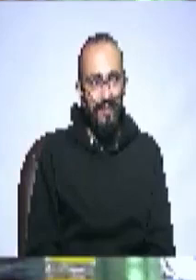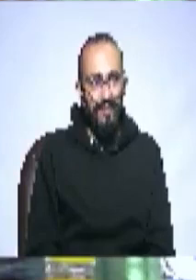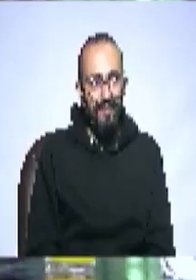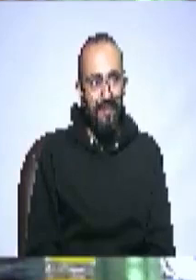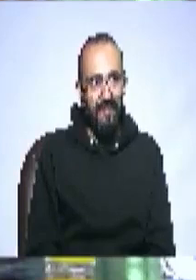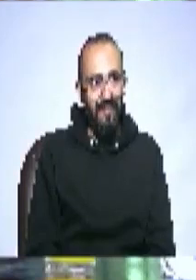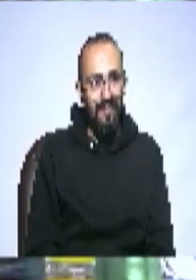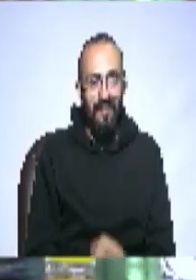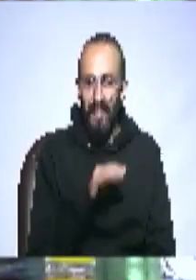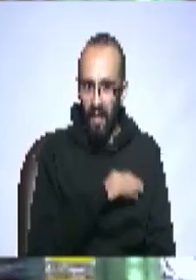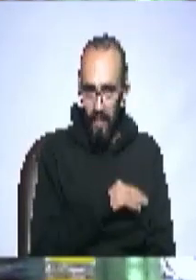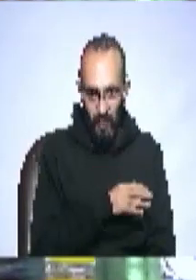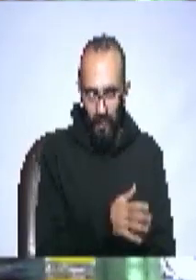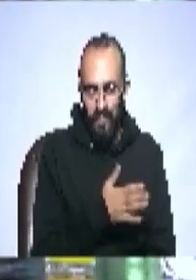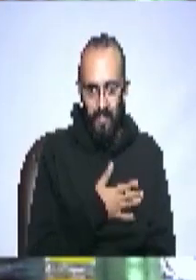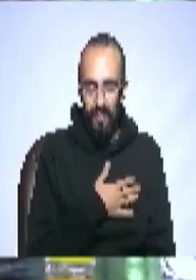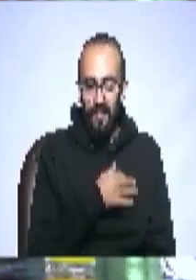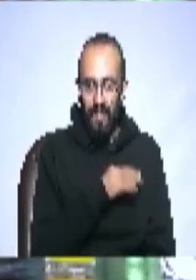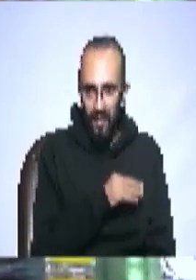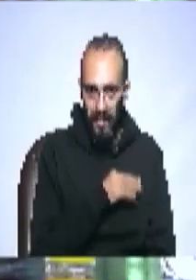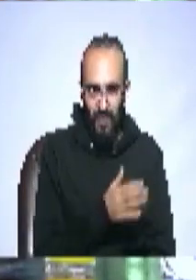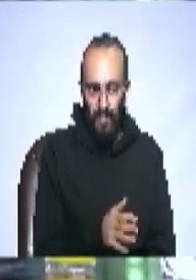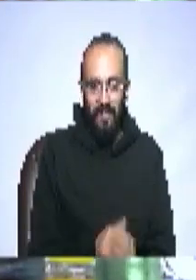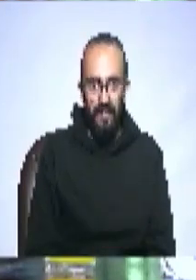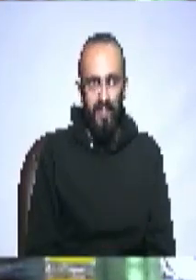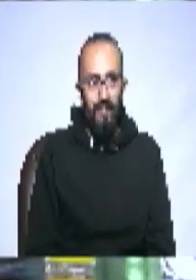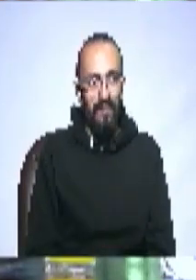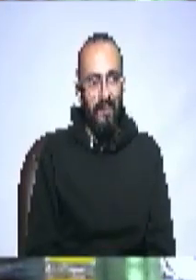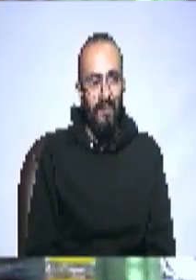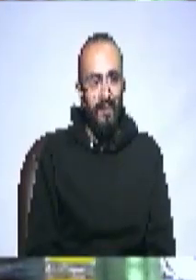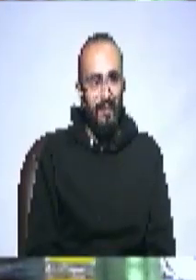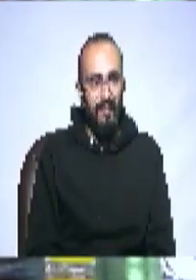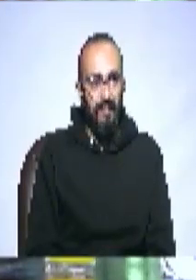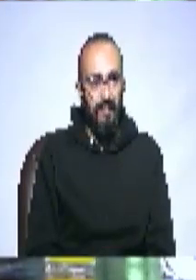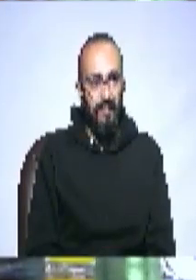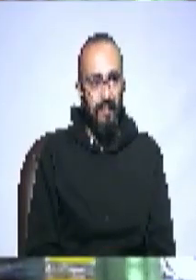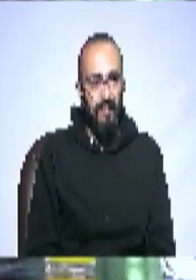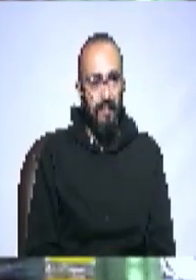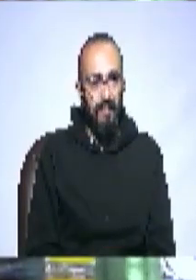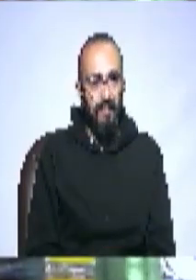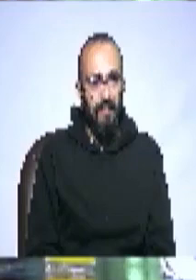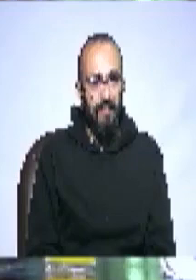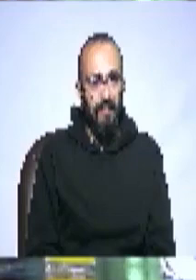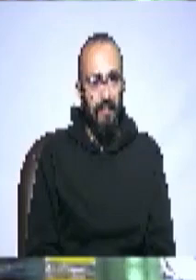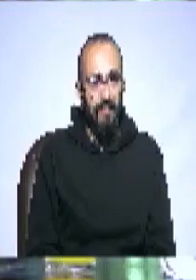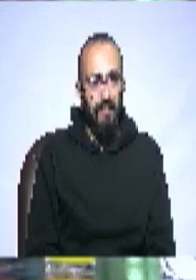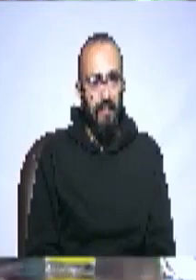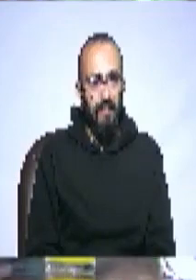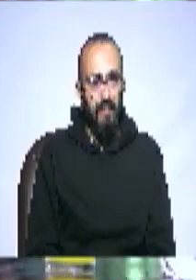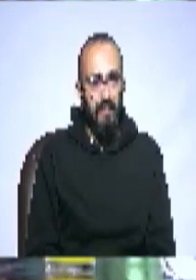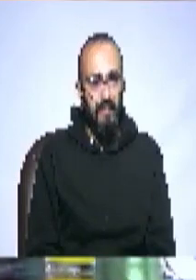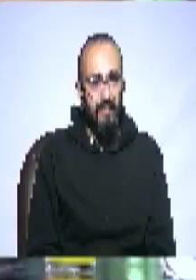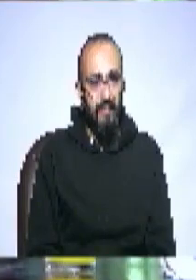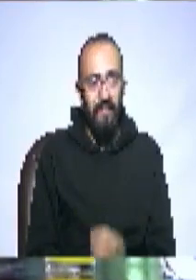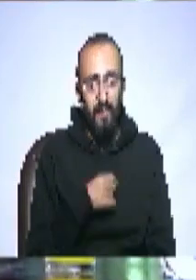ماشي. جربوا يا جماعه، جربوها، حلوه قوي، جربوها رائعه جدا. عايز بس بعد اذنك ادوق